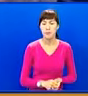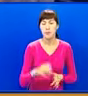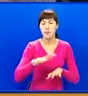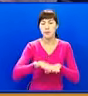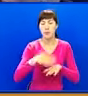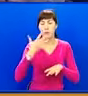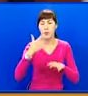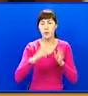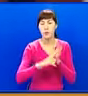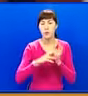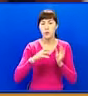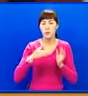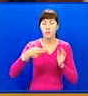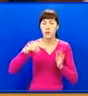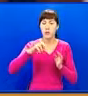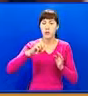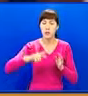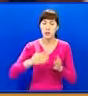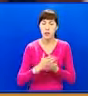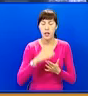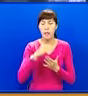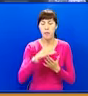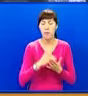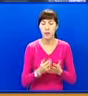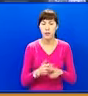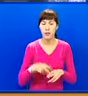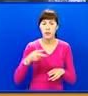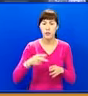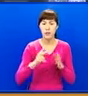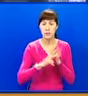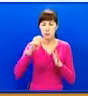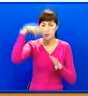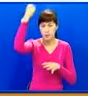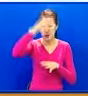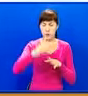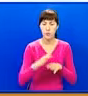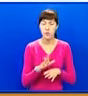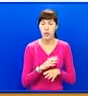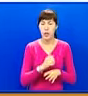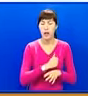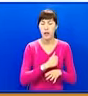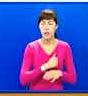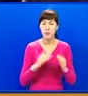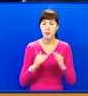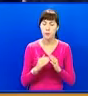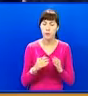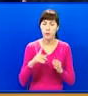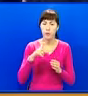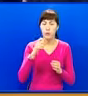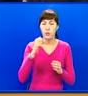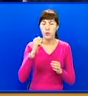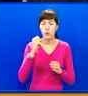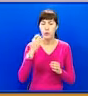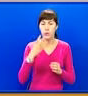қорда 57 миллиард теңге бар. Қолжетімді баспана бағдарламасы бойынша 2008 жылы бөлінген еді. Тек әскерилердің үйлері үшін шамамен 114